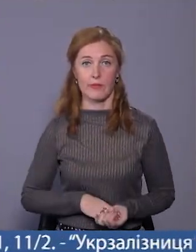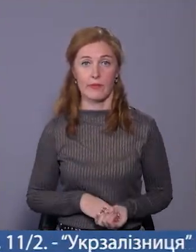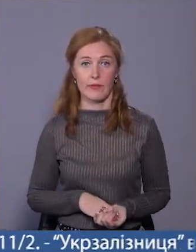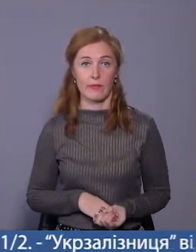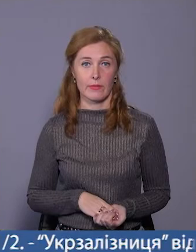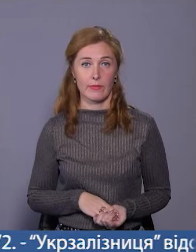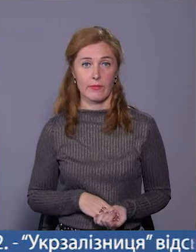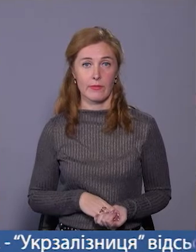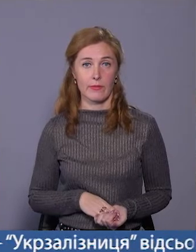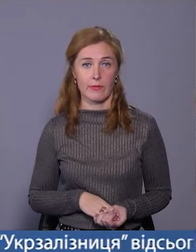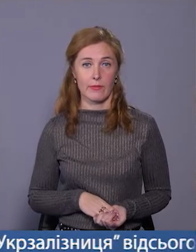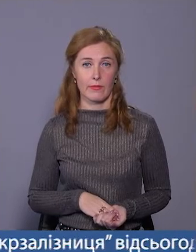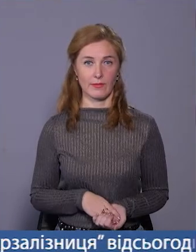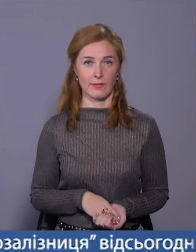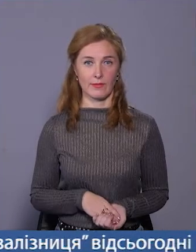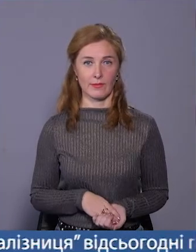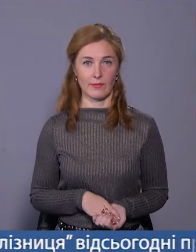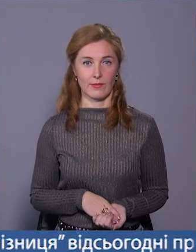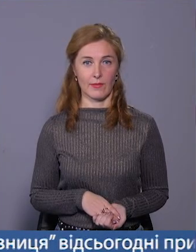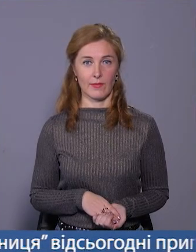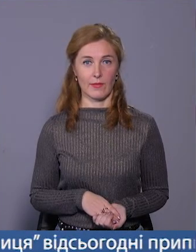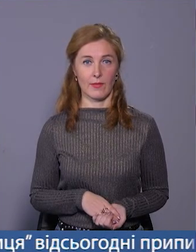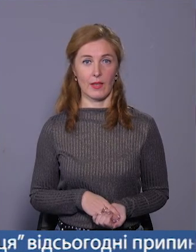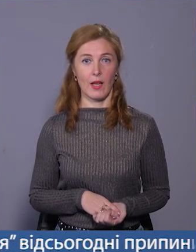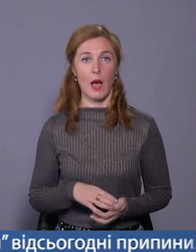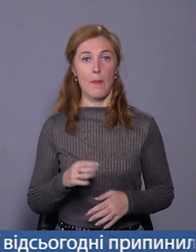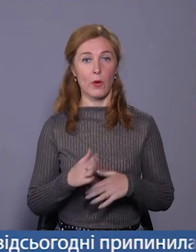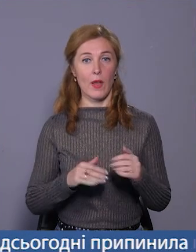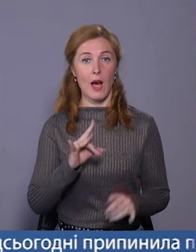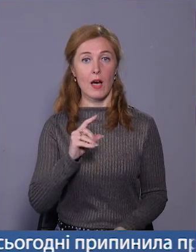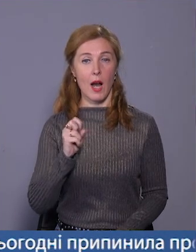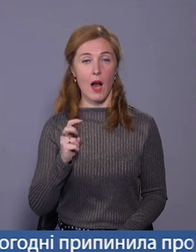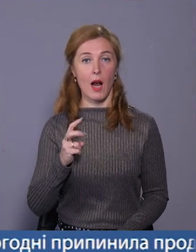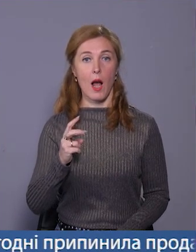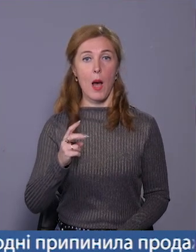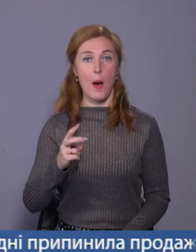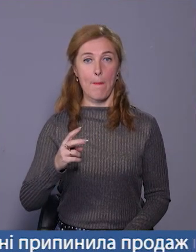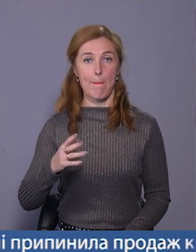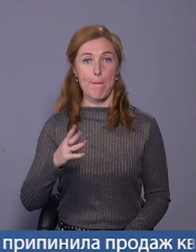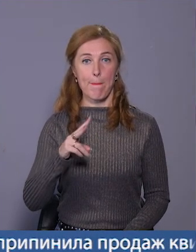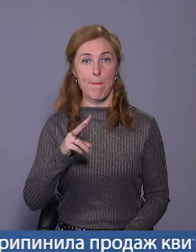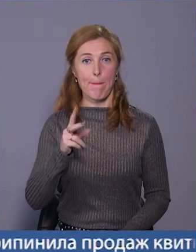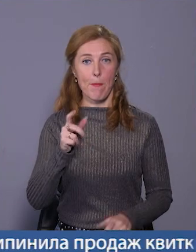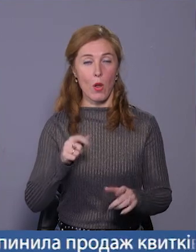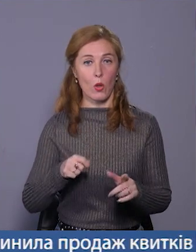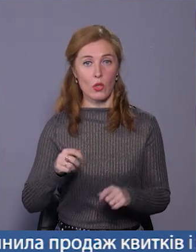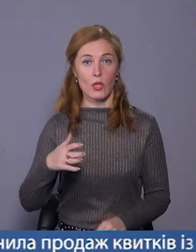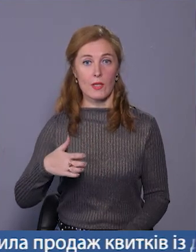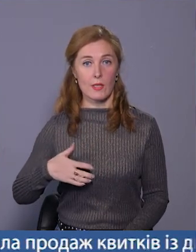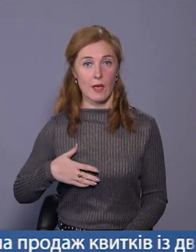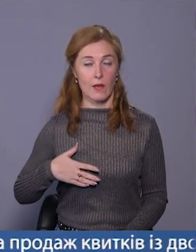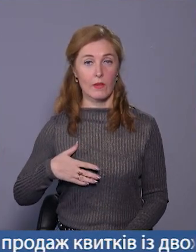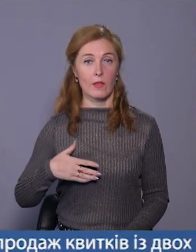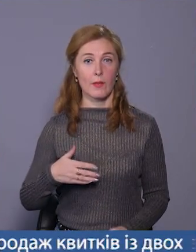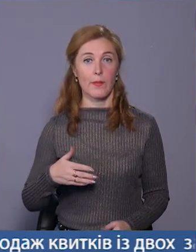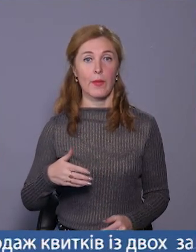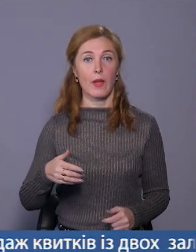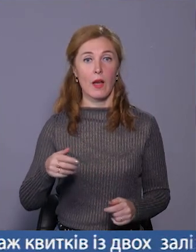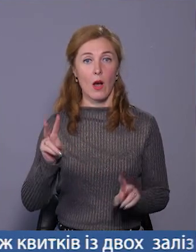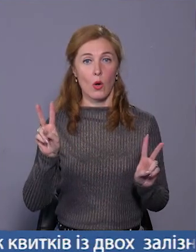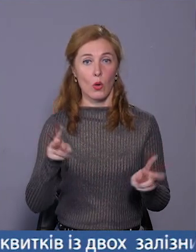Ірина Матюк. Новини міста. Профілактиці раку молочної залози присвятили чергове засідання обласного представництва